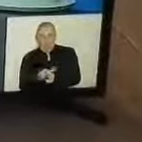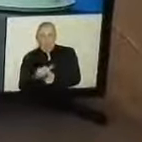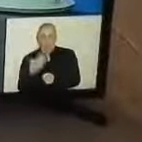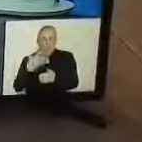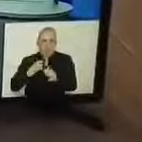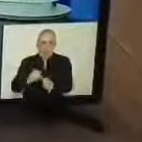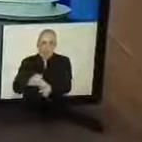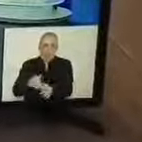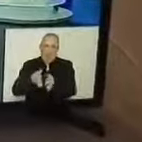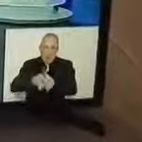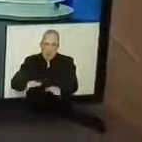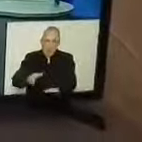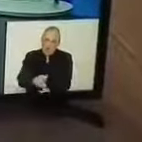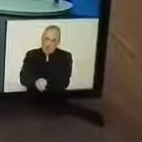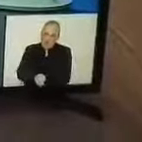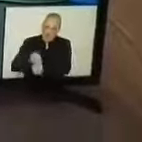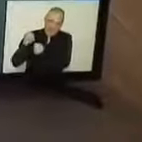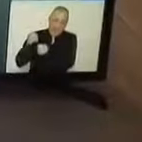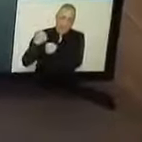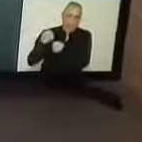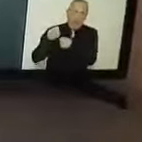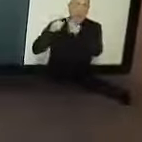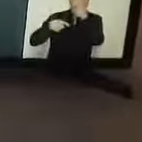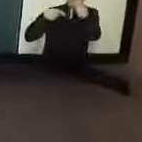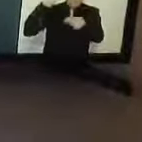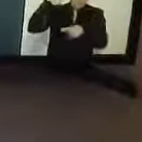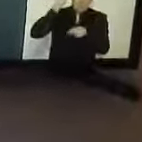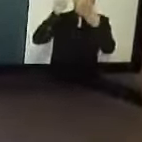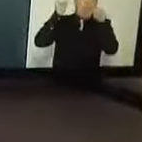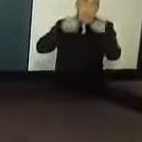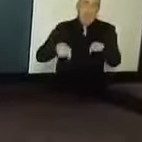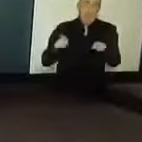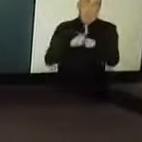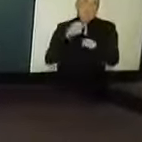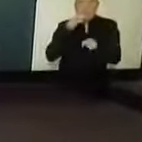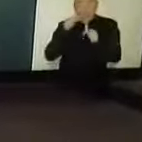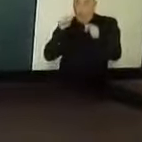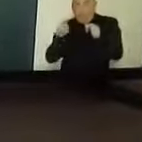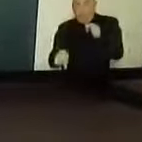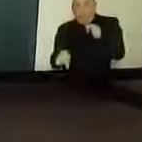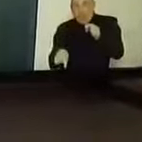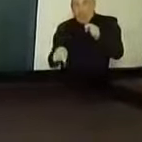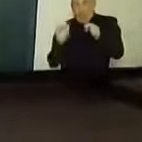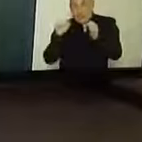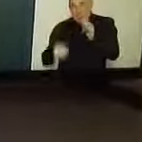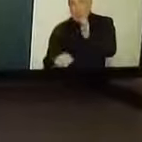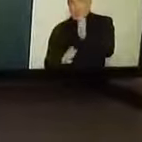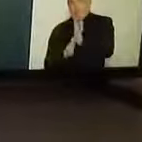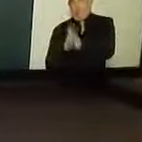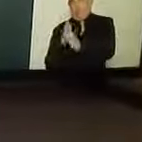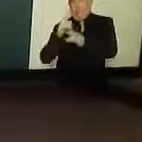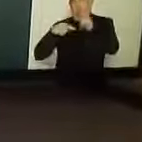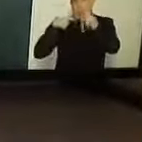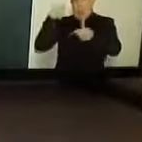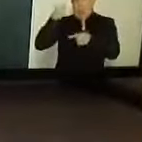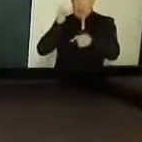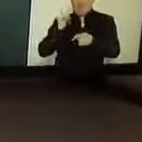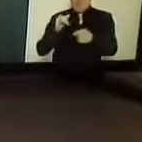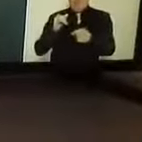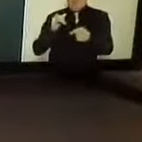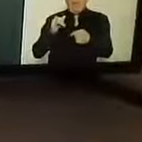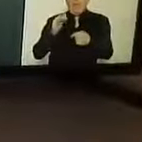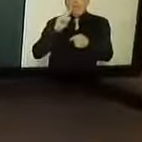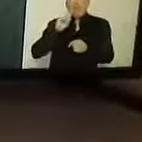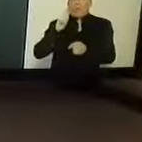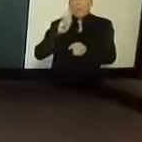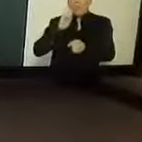вирвали з коренем цю рослину, то на наступний вона може прорости з того насіння, яке знаходилось в землі, і навіть ще не один